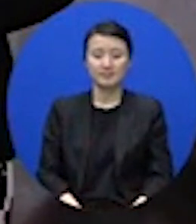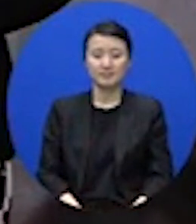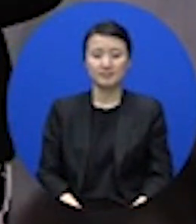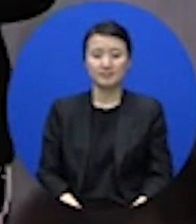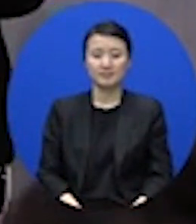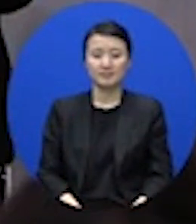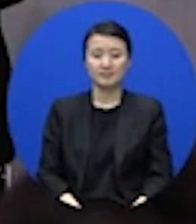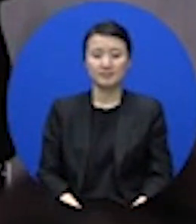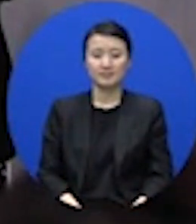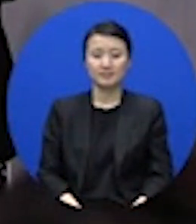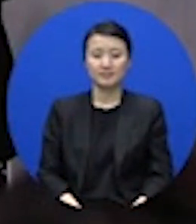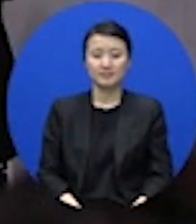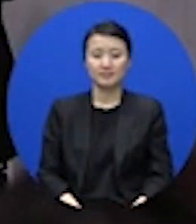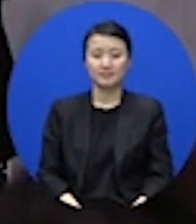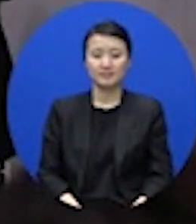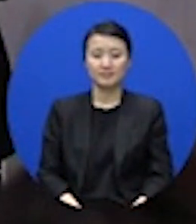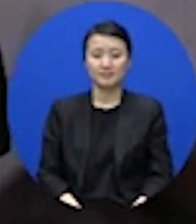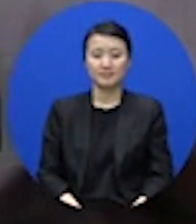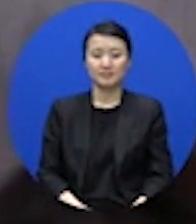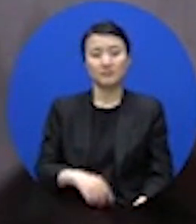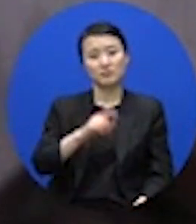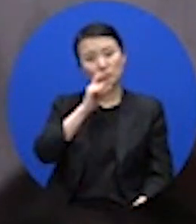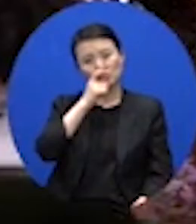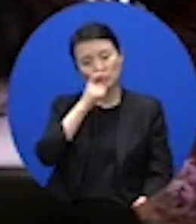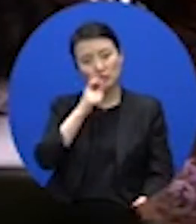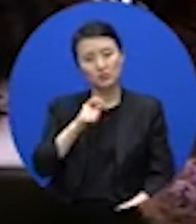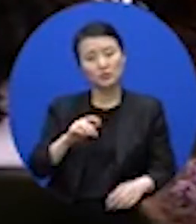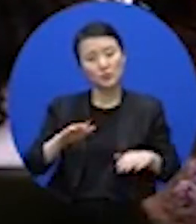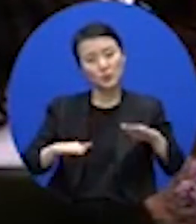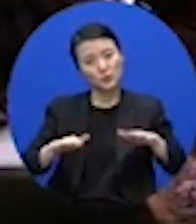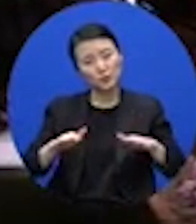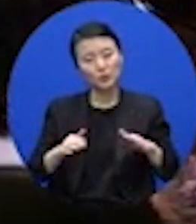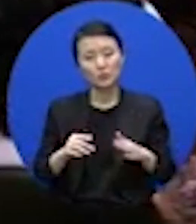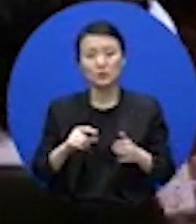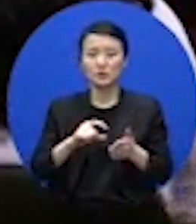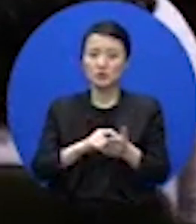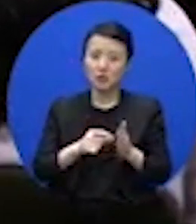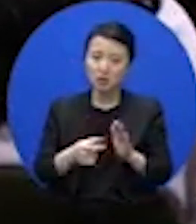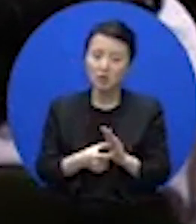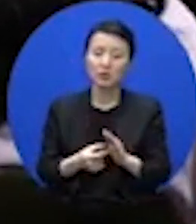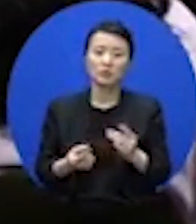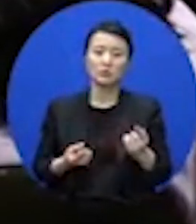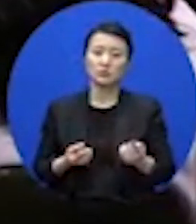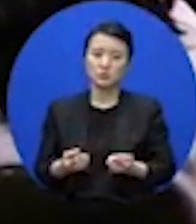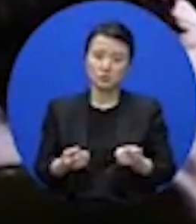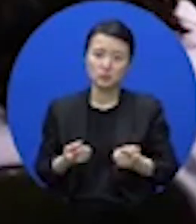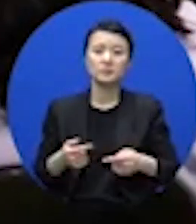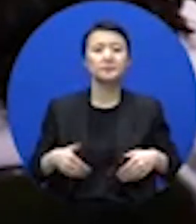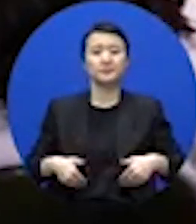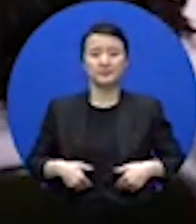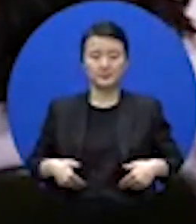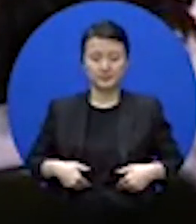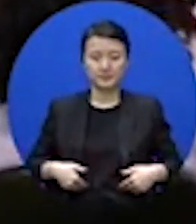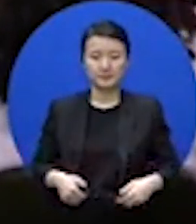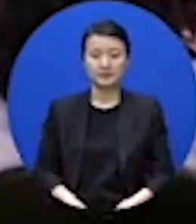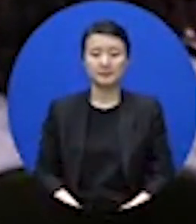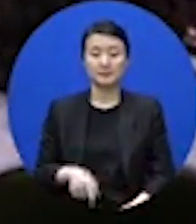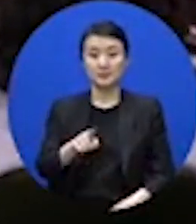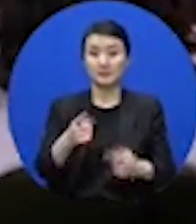네. 그래서 이게 찰랑찰랑 사람마다 온도를 유지하기 위해서 적정 온도를 유지하기